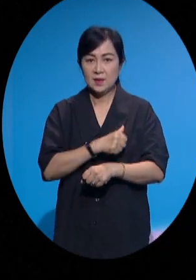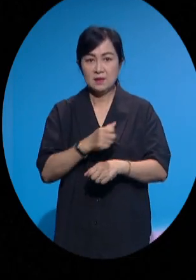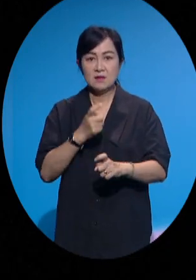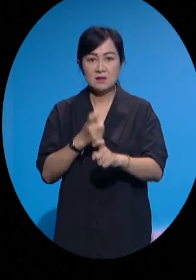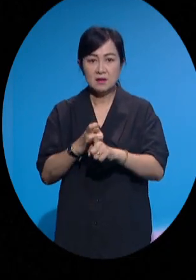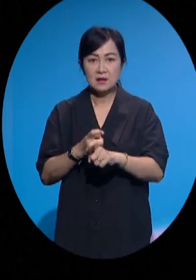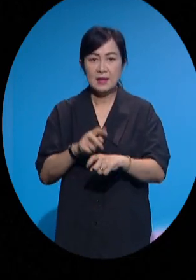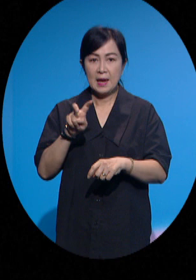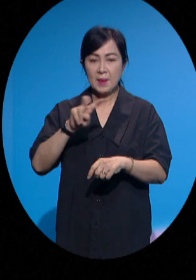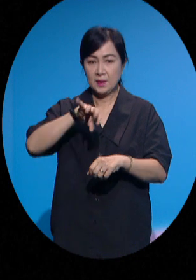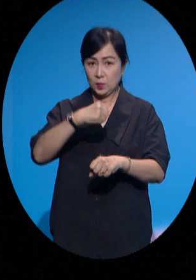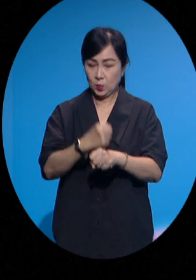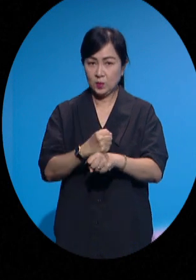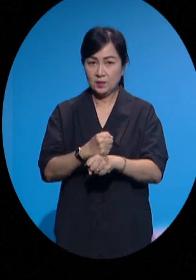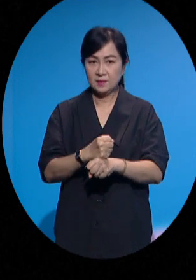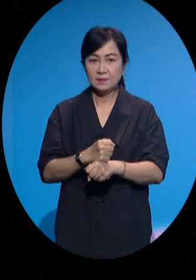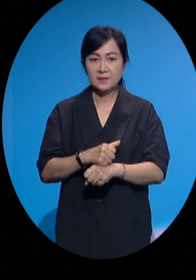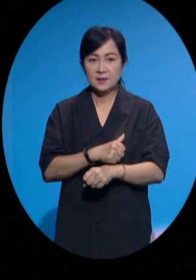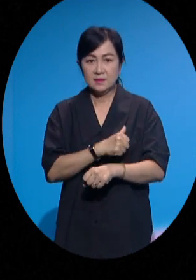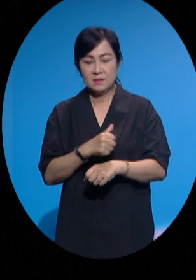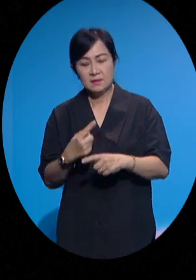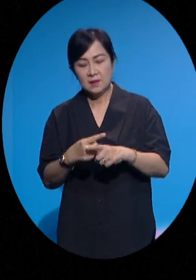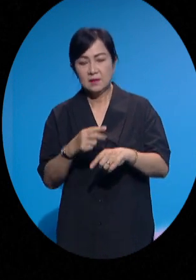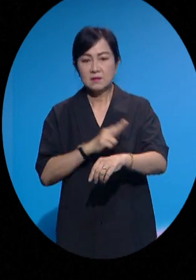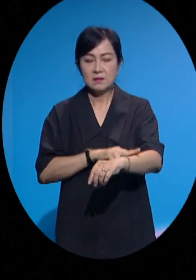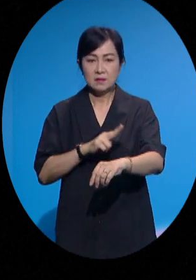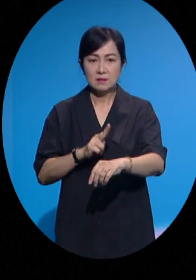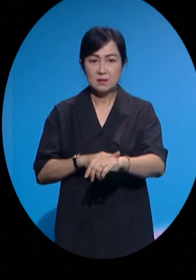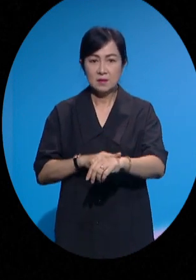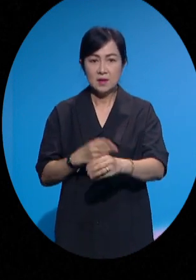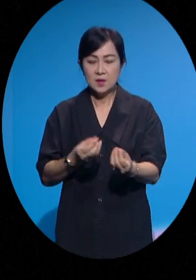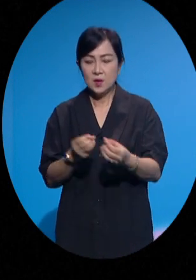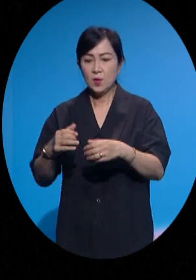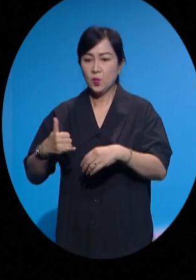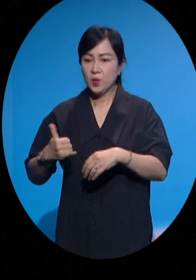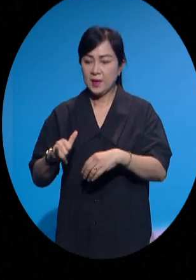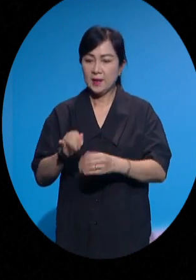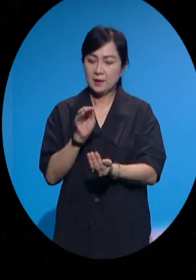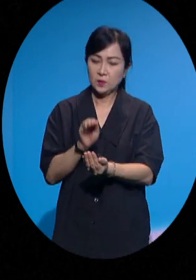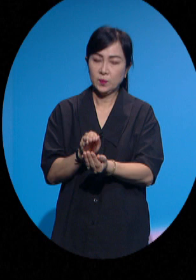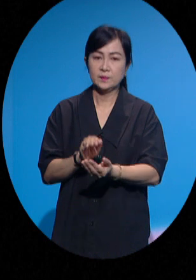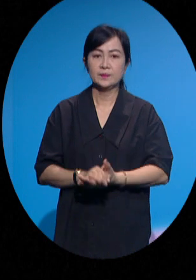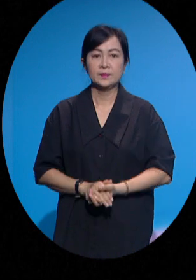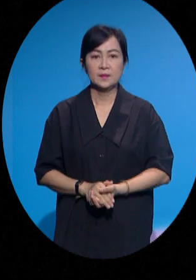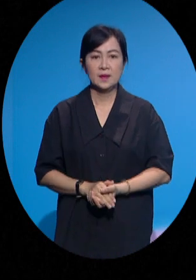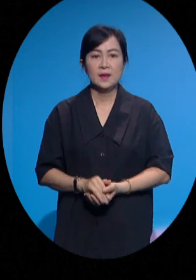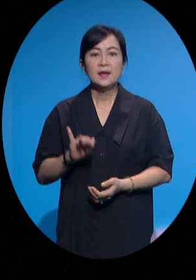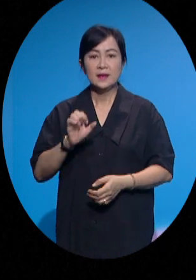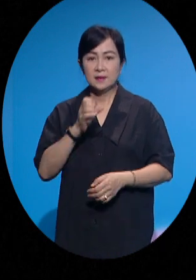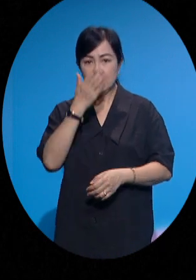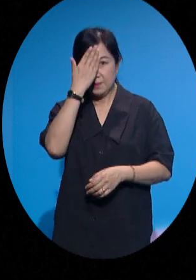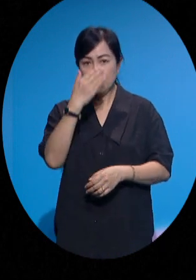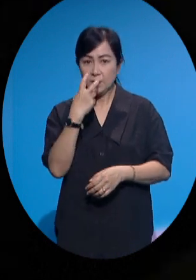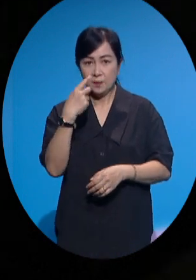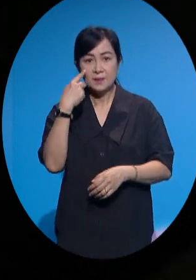dân đức gốc Israel 22 tuổi các nạn nhân đã được lực lượng Israel đưa về quê nhà để mai tán quân đội Israel cho